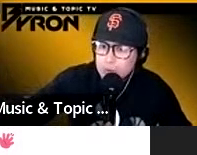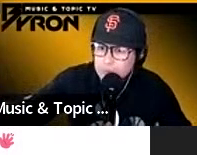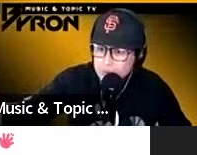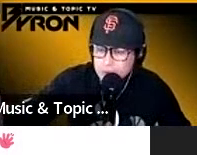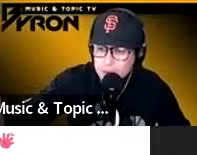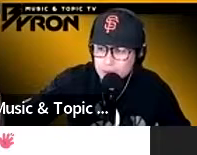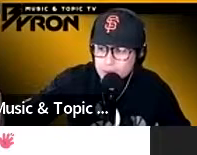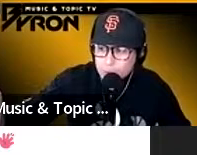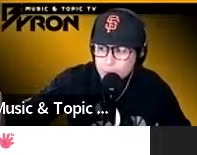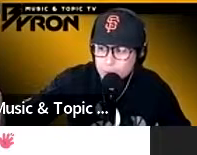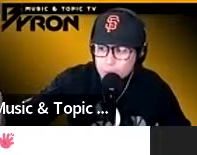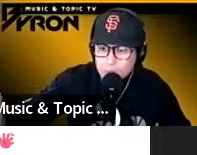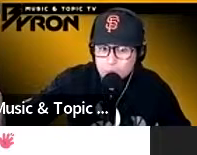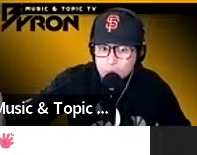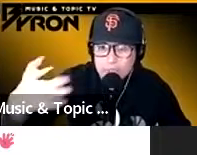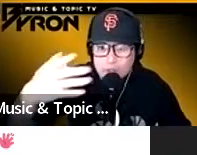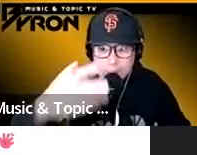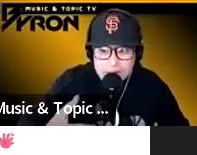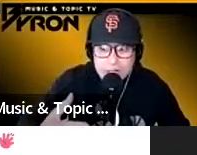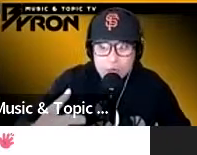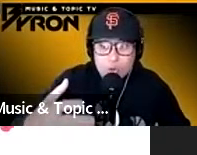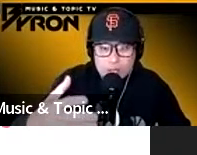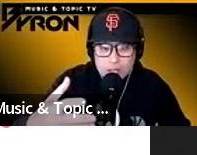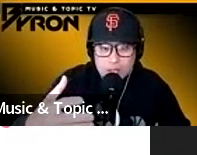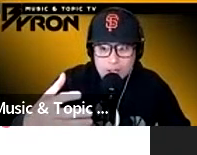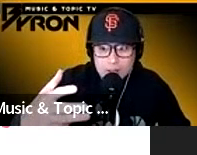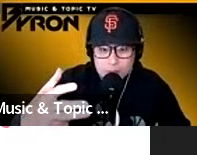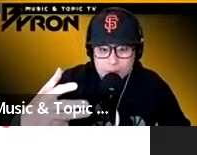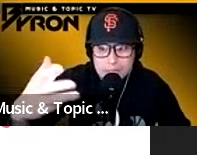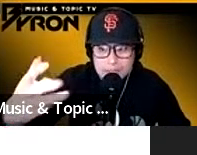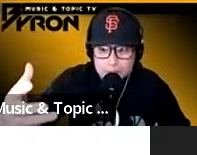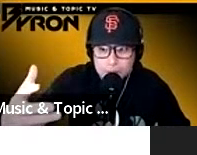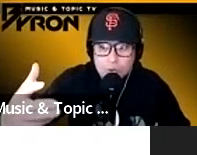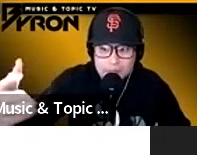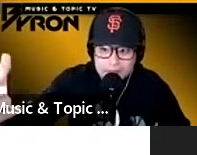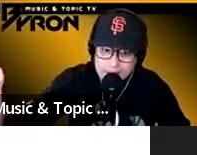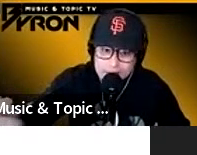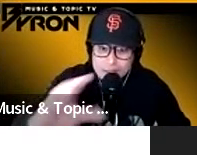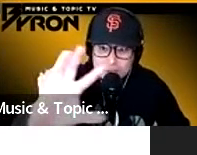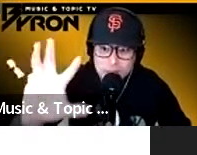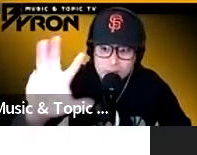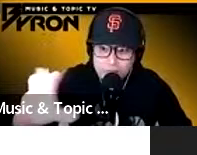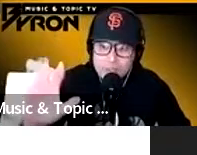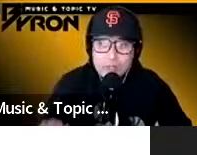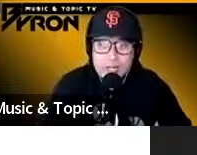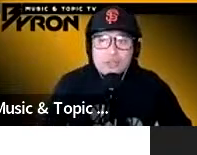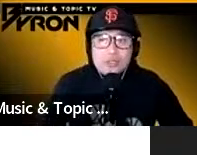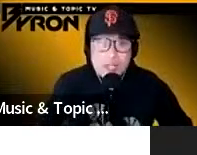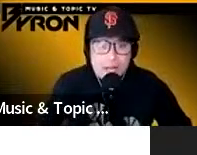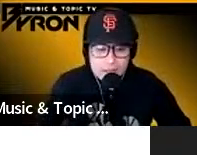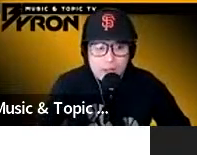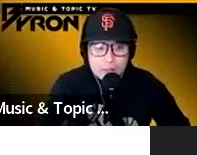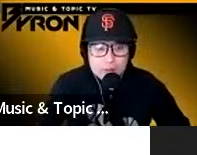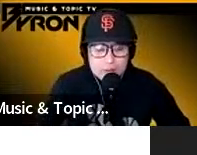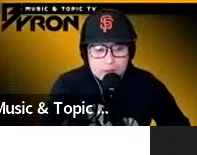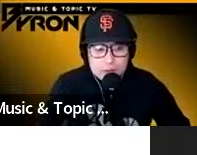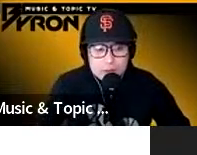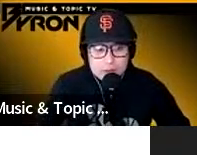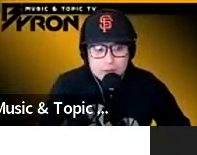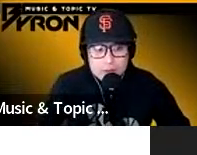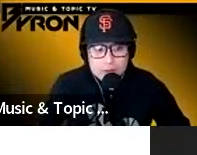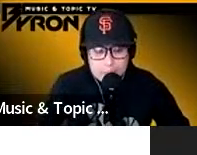to follow while You're making opinion or commentary dito sa mga video reaction na ginagawa